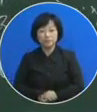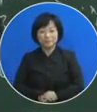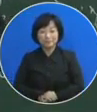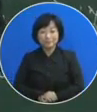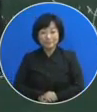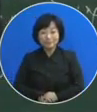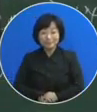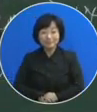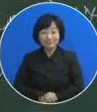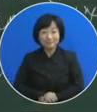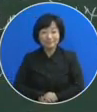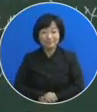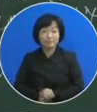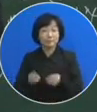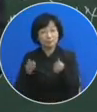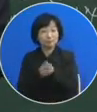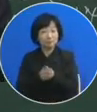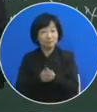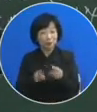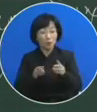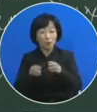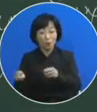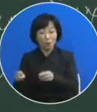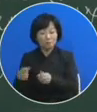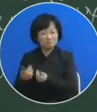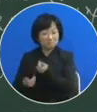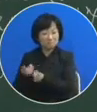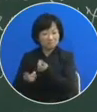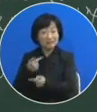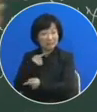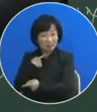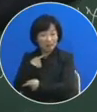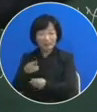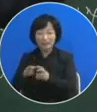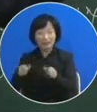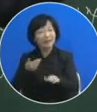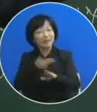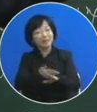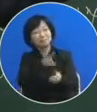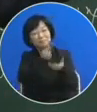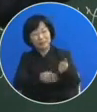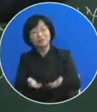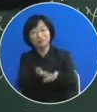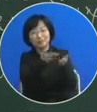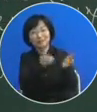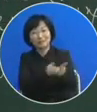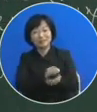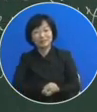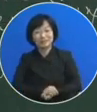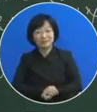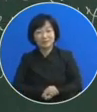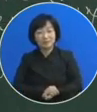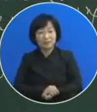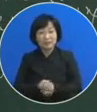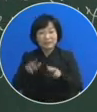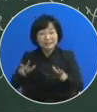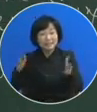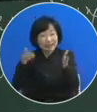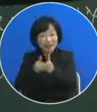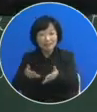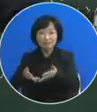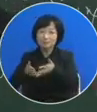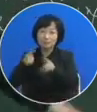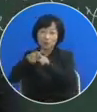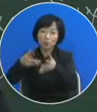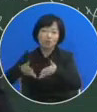투기하구나. 그 장하신데 그걸 남았어요. And so I realized, oh, that's a good thing. And then so we sold it that way. 확인해 보세요. And so go and confirm. 아직 못 짓고 있어요. They still haven't been able